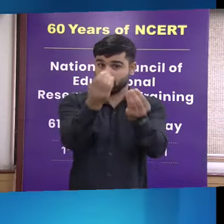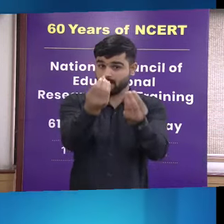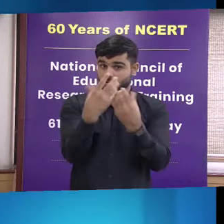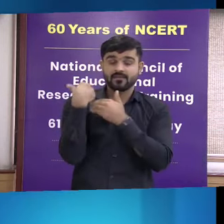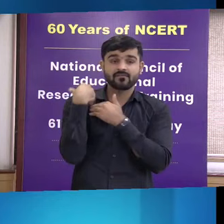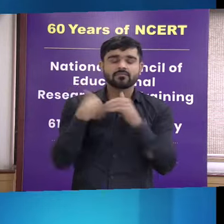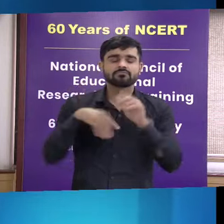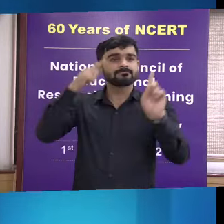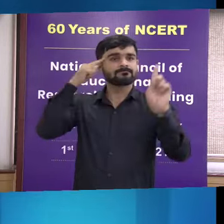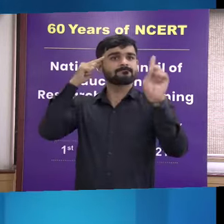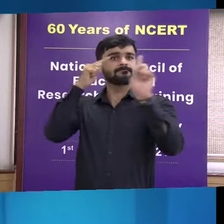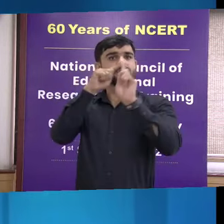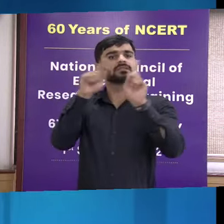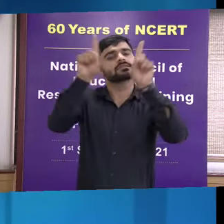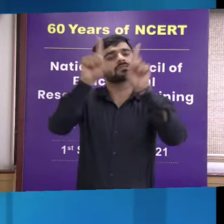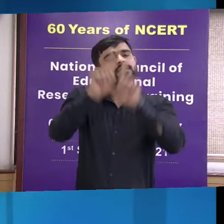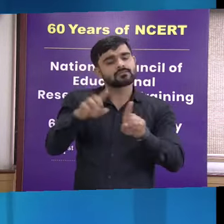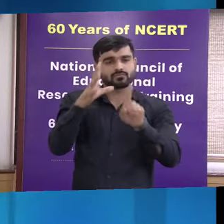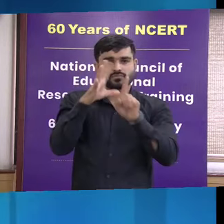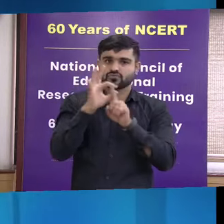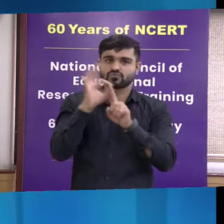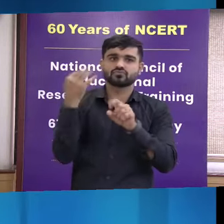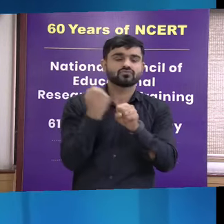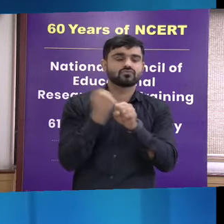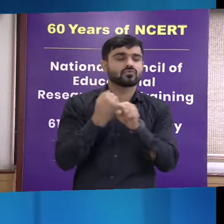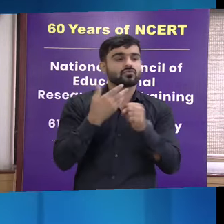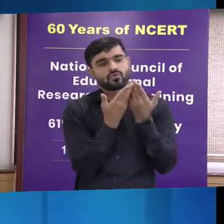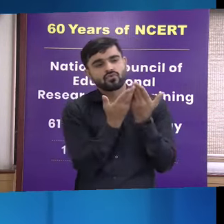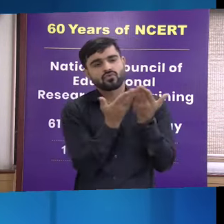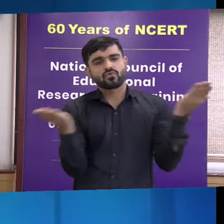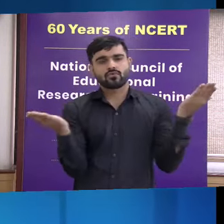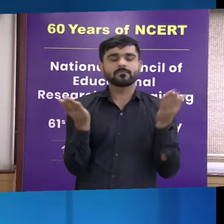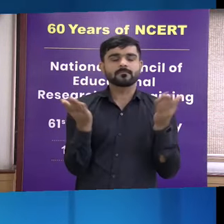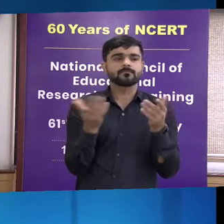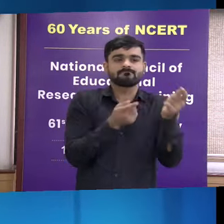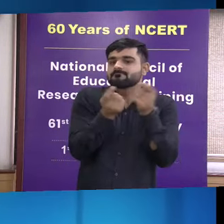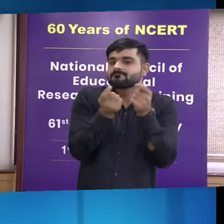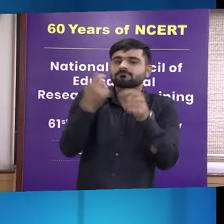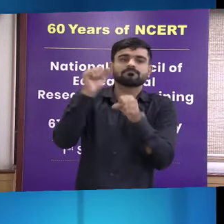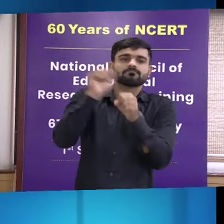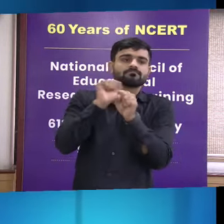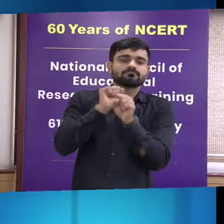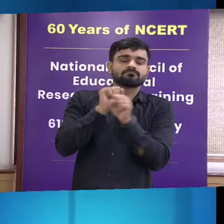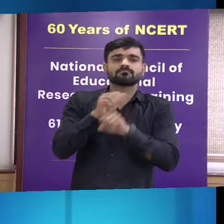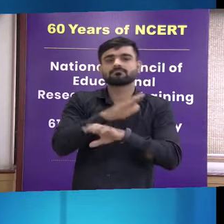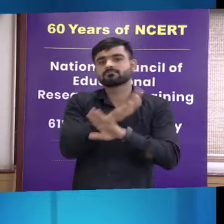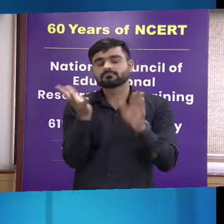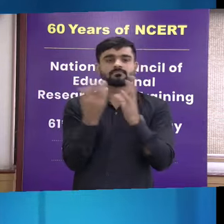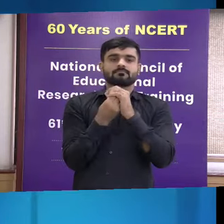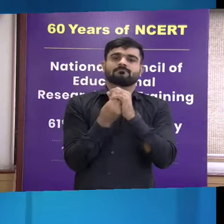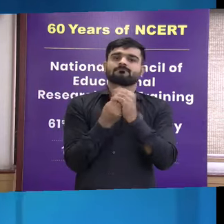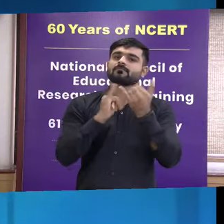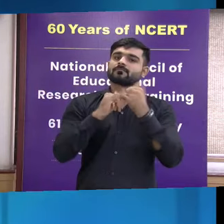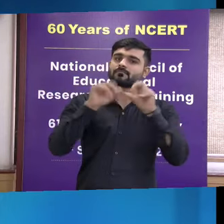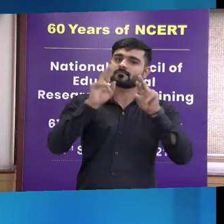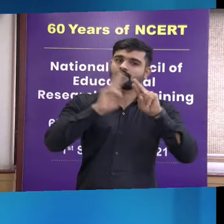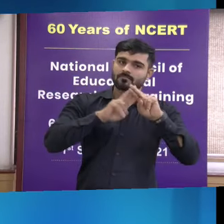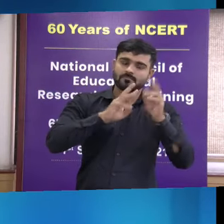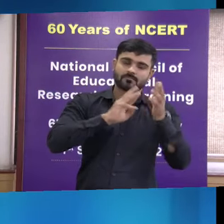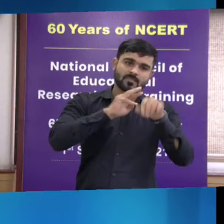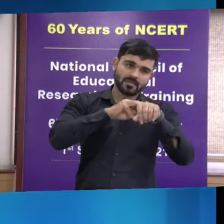लिए एक मिशन की तरह होता है और उसमें सभी की बहुत जो भूमिका होती है, उन सब संकाय सदस्यों का